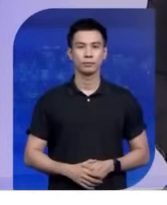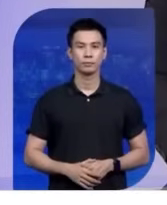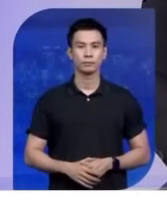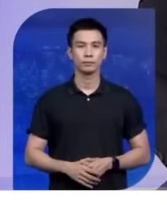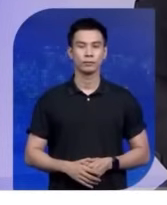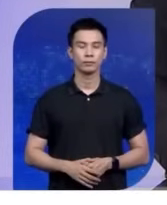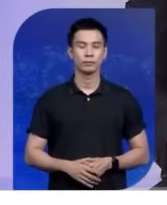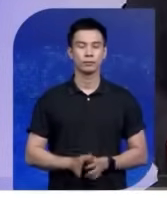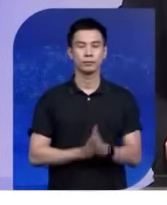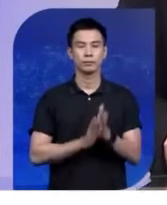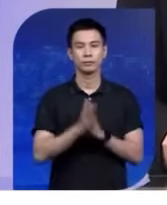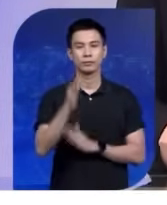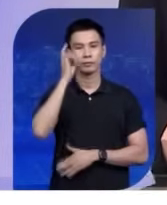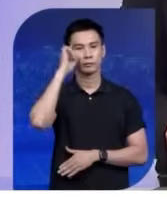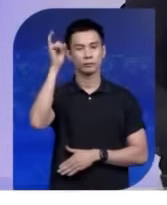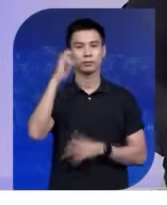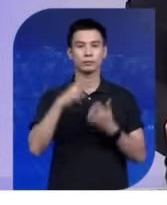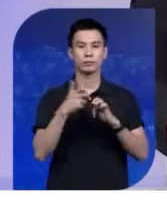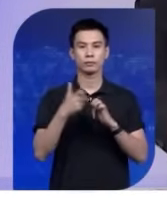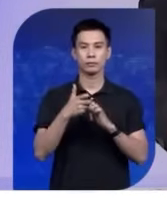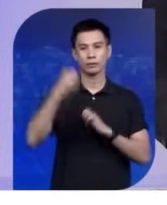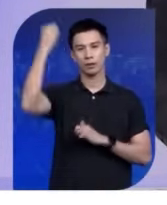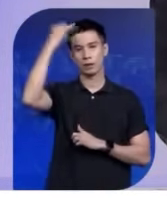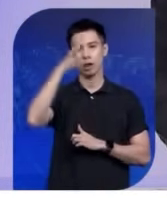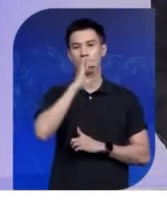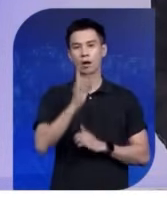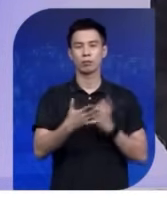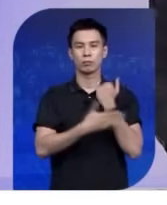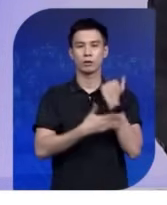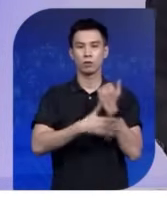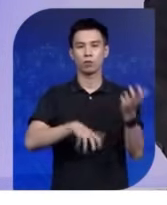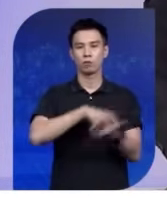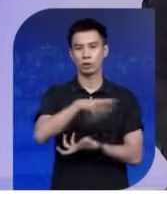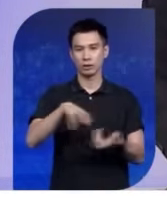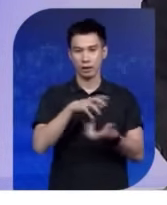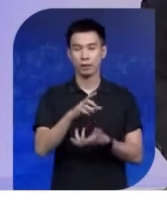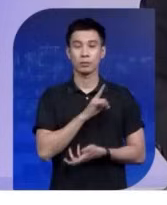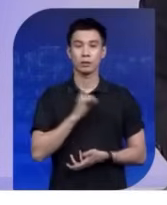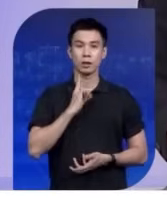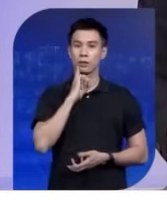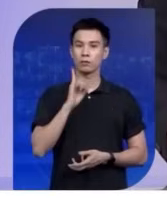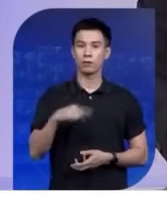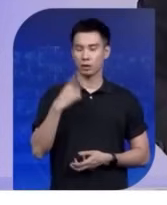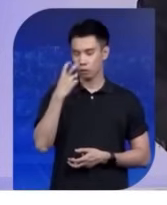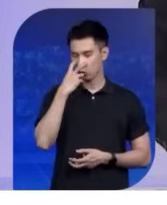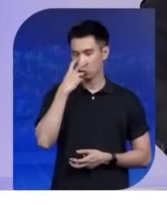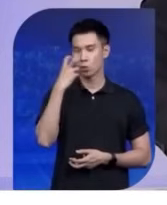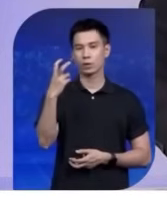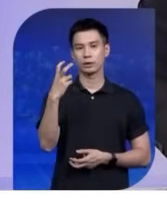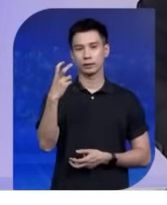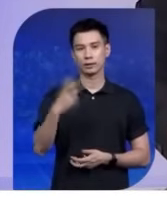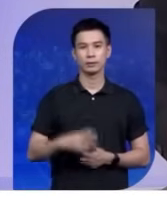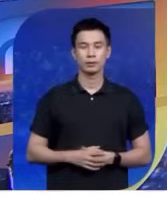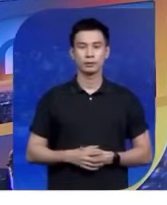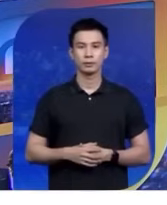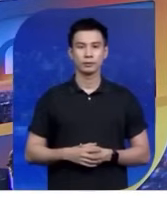những ngày tới dự báo rằng tình hình năng nóng tại khu vực miền Trung vẫn còn diễn biến phức tạp do vậy mà người dân vẫn tiếp tục cần đế cao cảnh giác trong việc xảy ra nguy cơ cháy rừng